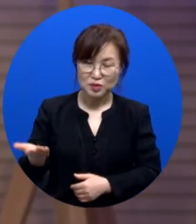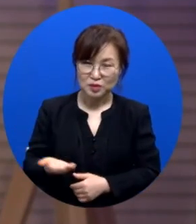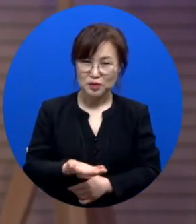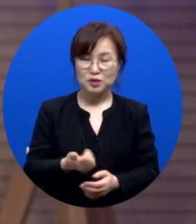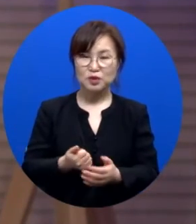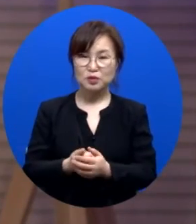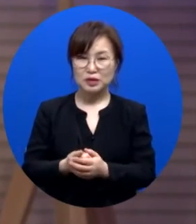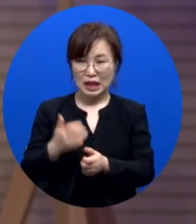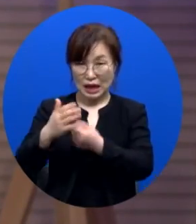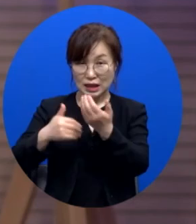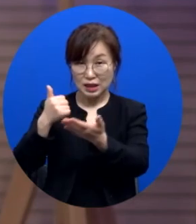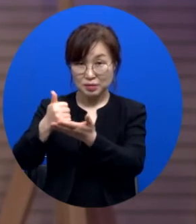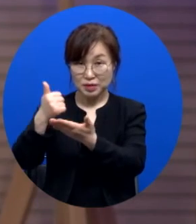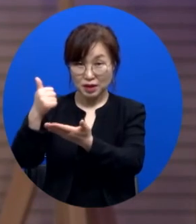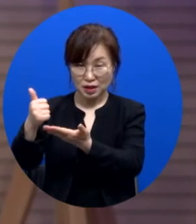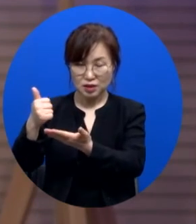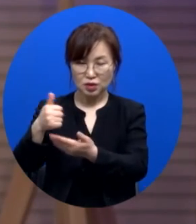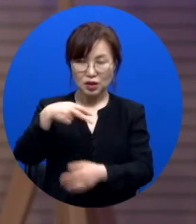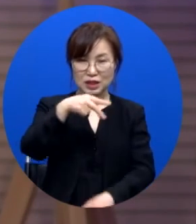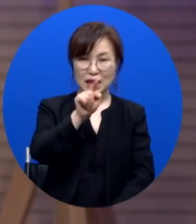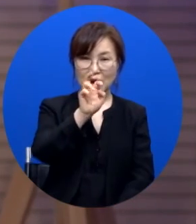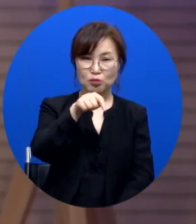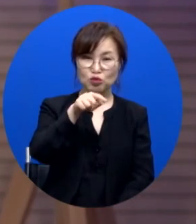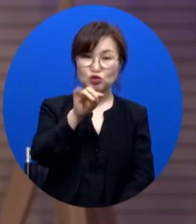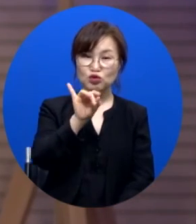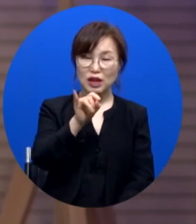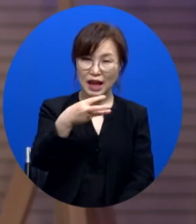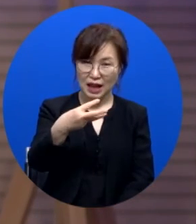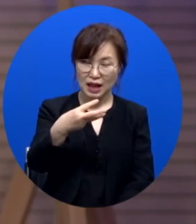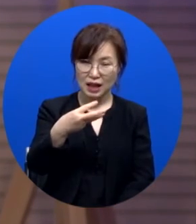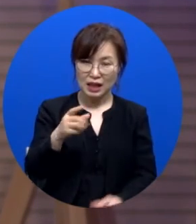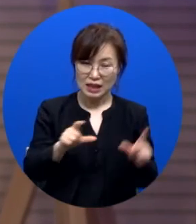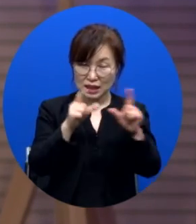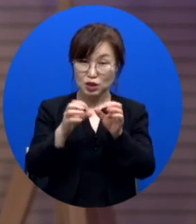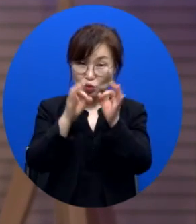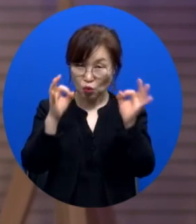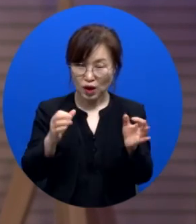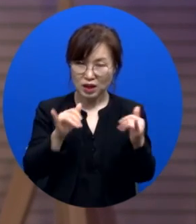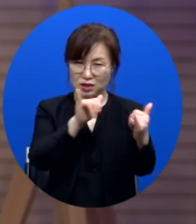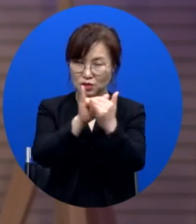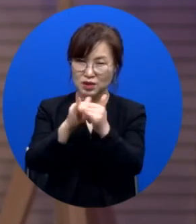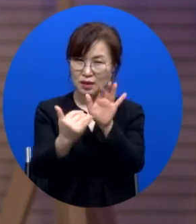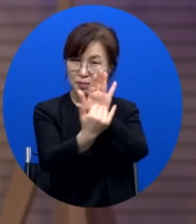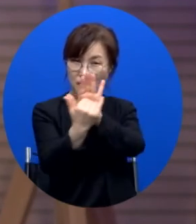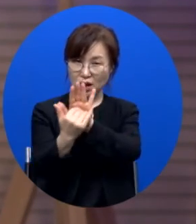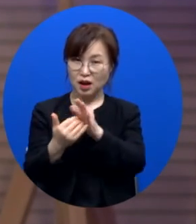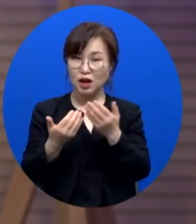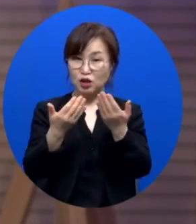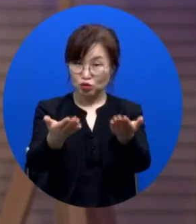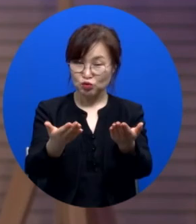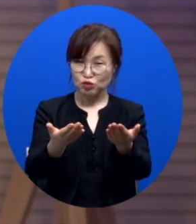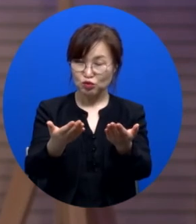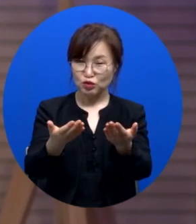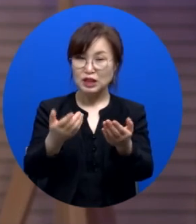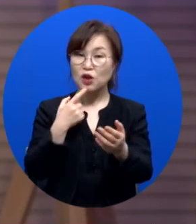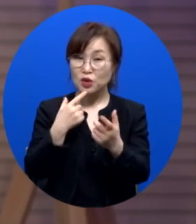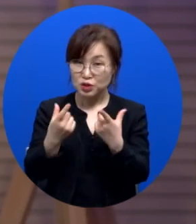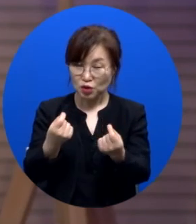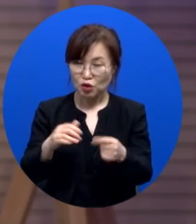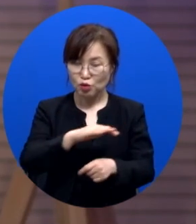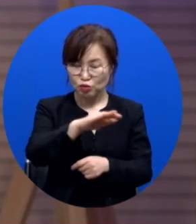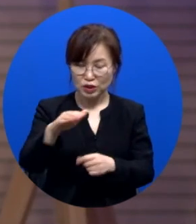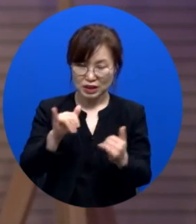하나님께서 사무엘 선지자가 사는 날 동안 전쟁을 막아 주신 것처럼 월 우리 때문에 하나님이 전쟁을 막아 주시고